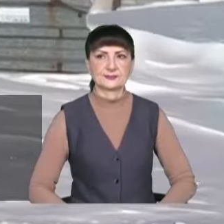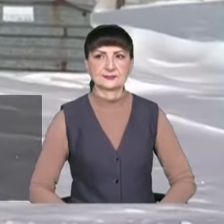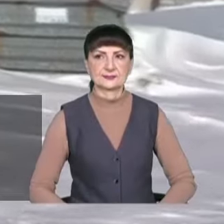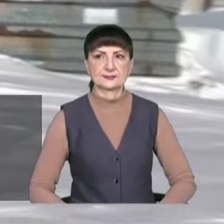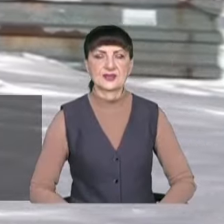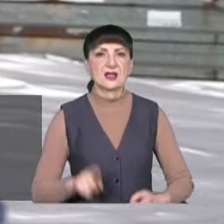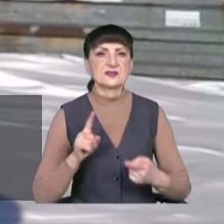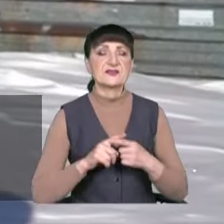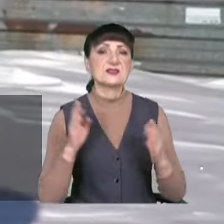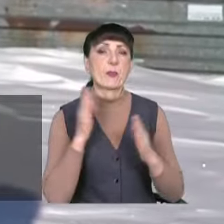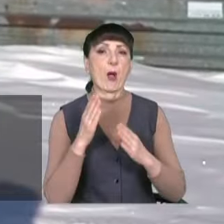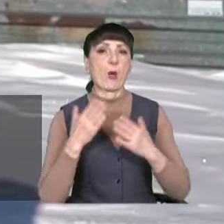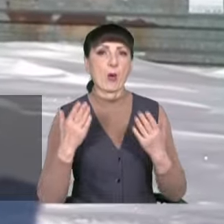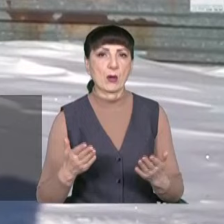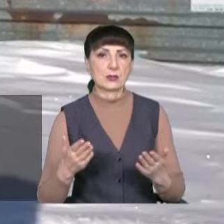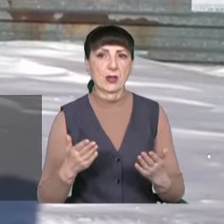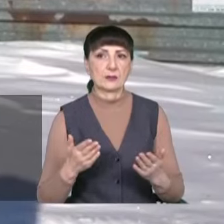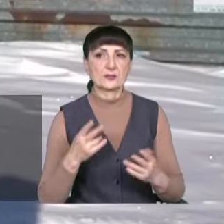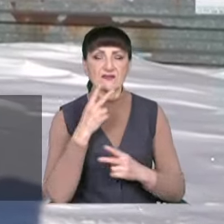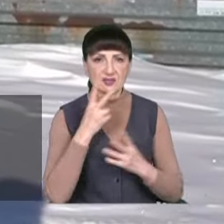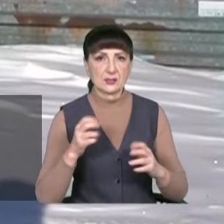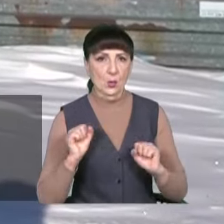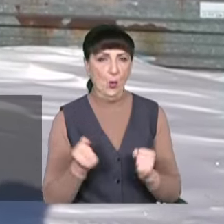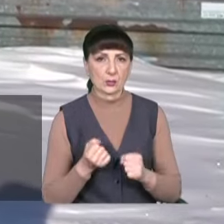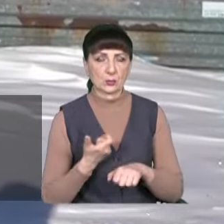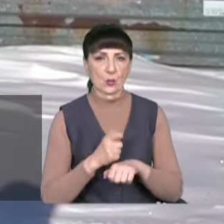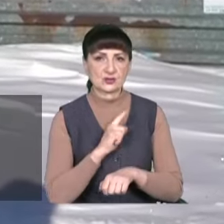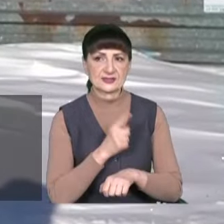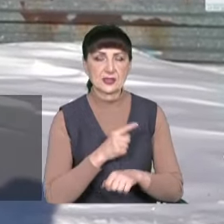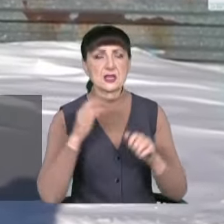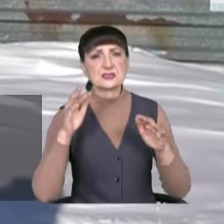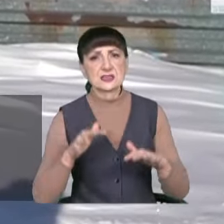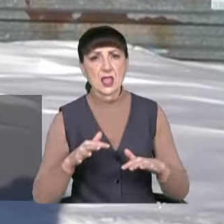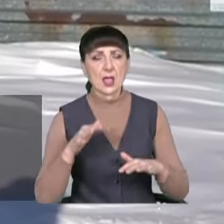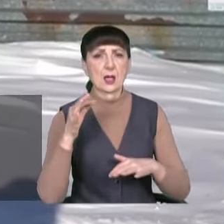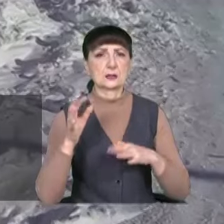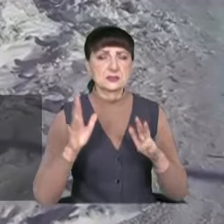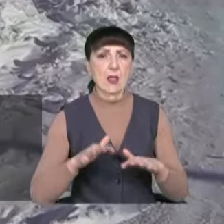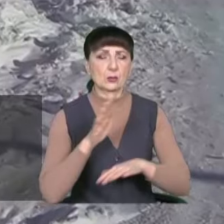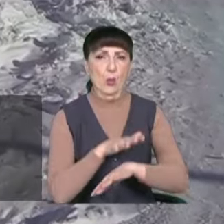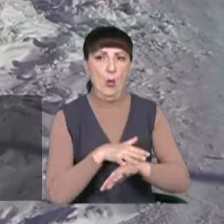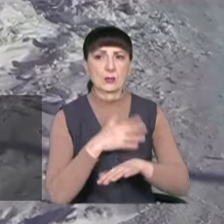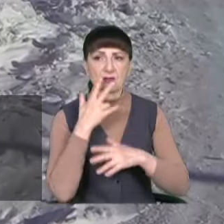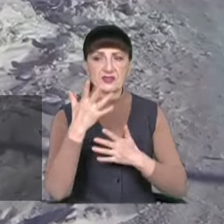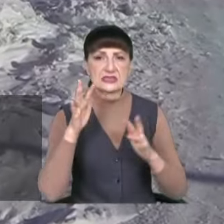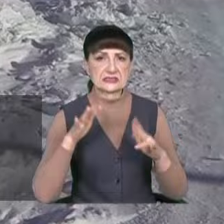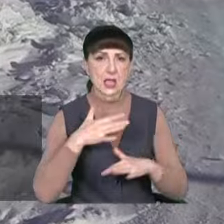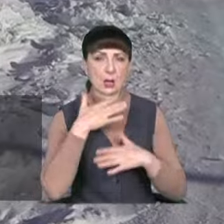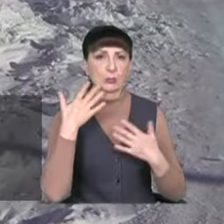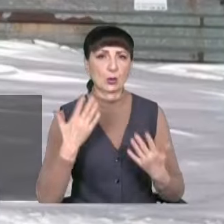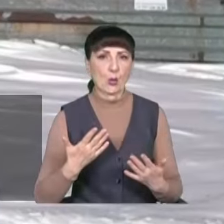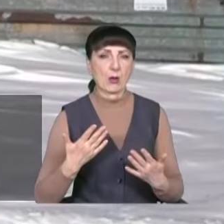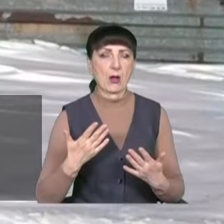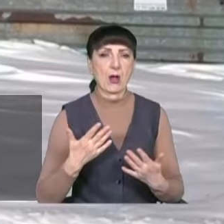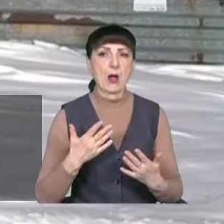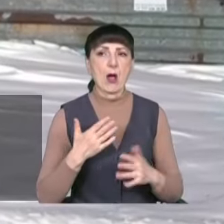с погодными такими условиями, аномальные условия, видите же, да? То снег сутками идет, то это, вот видите, сколько снега выпало. То снег,